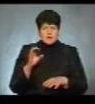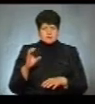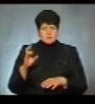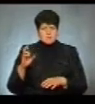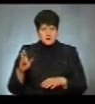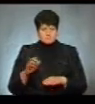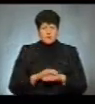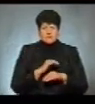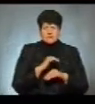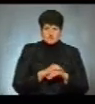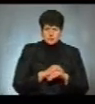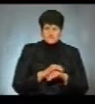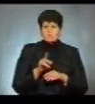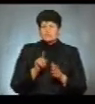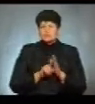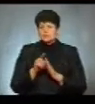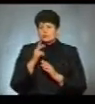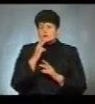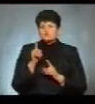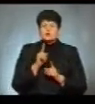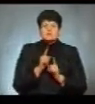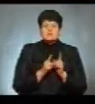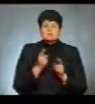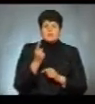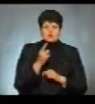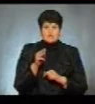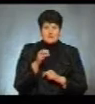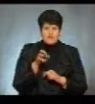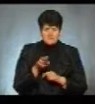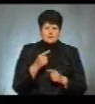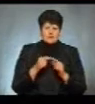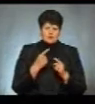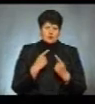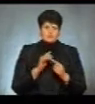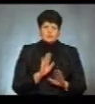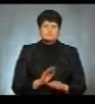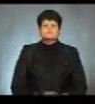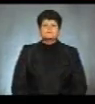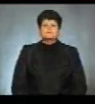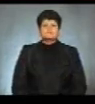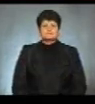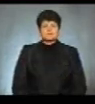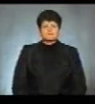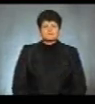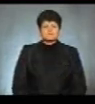Тож, власне, спершу подивимося, що змінюється з 1 травня, і повернемося до розмови.